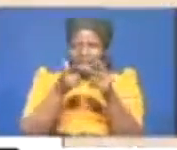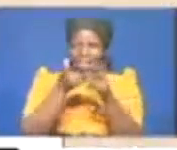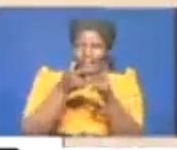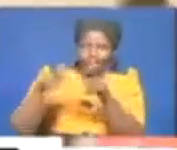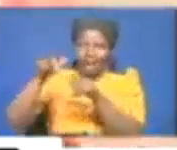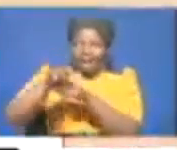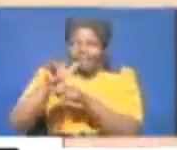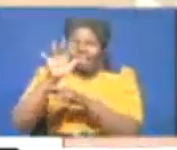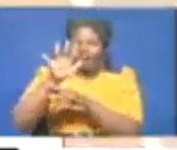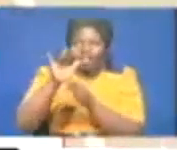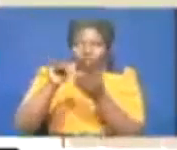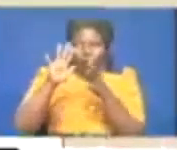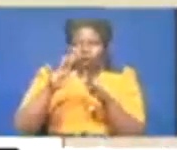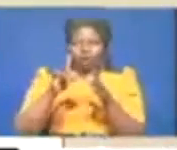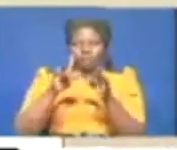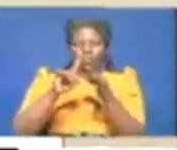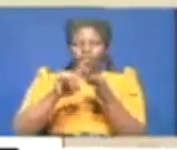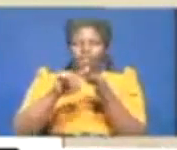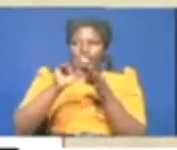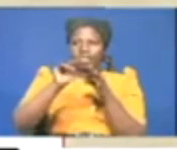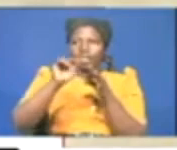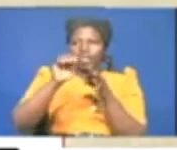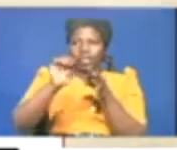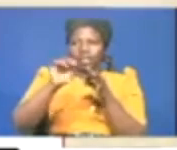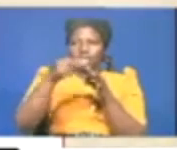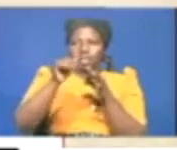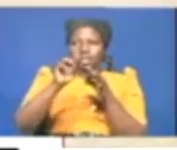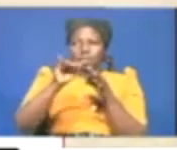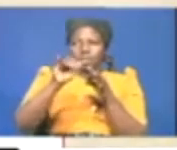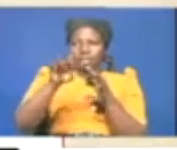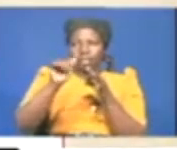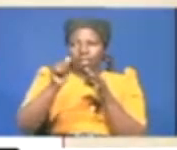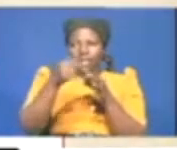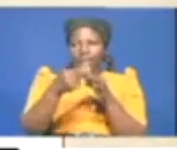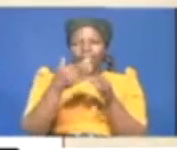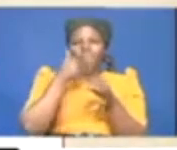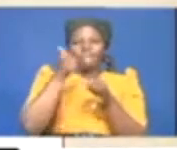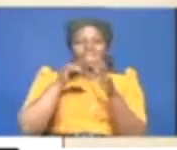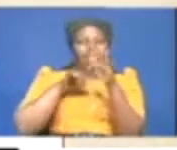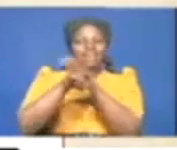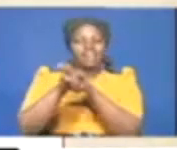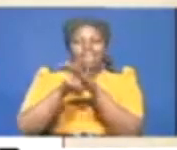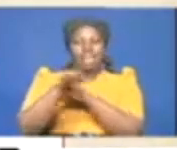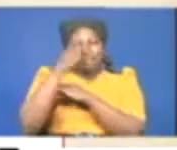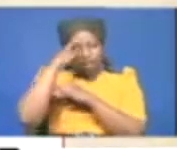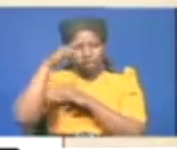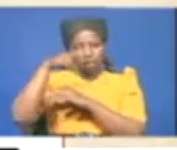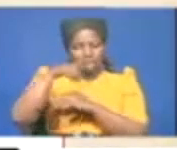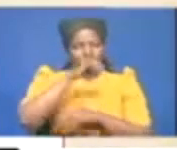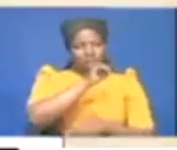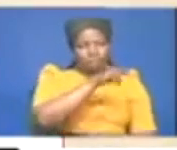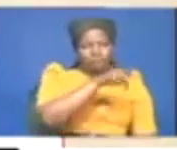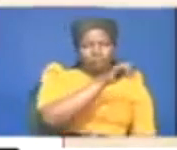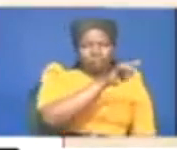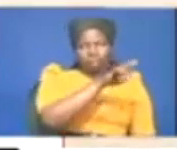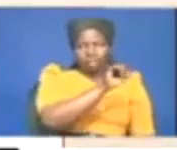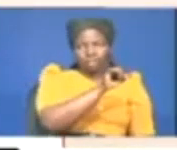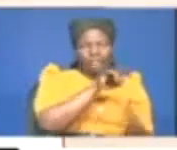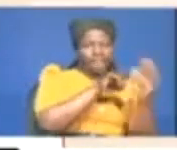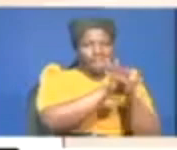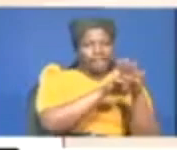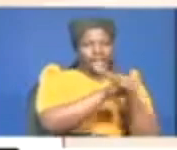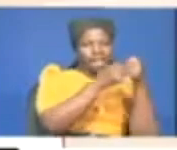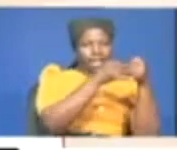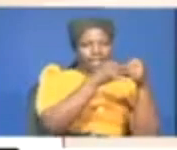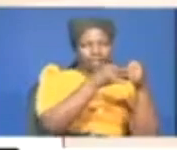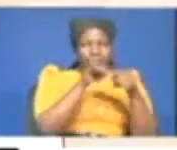5 zaidi, na Nehemiah Kosgei aliibuka mfungaji bora kwa upande wa Pipers kwa kutia kimiani mabao 8. Ushindi